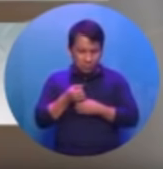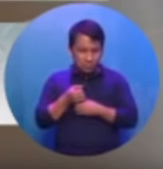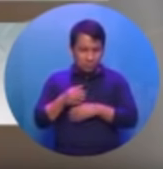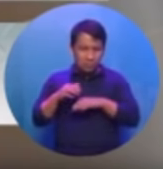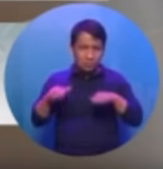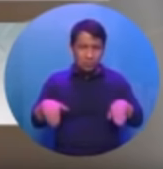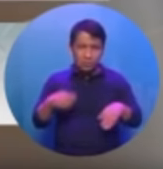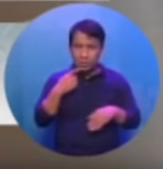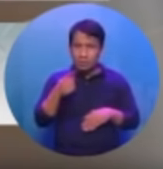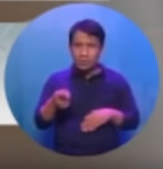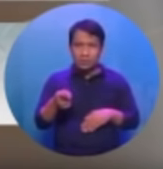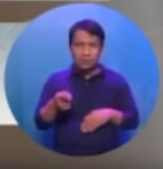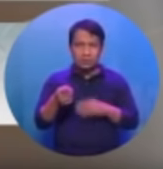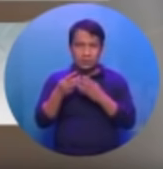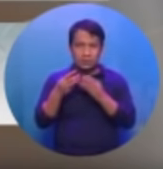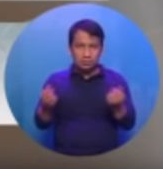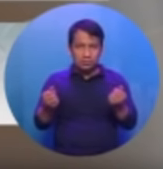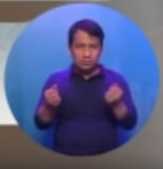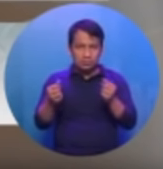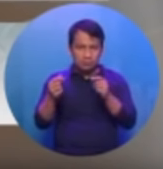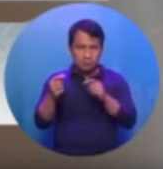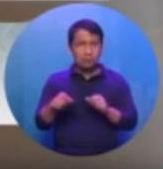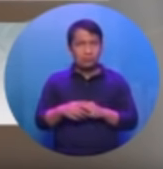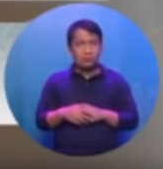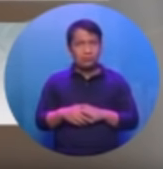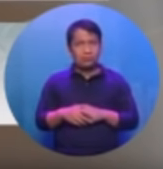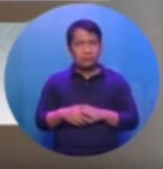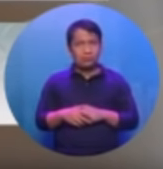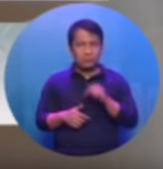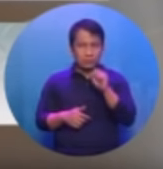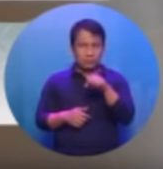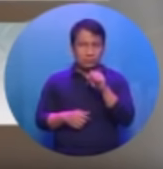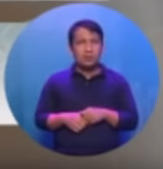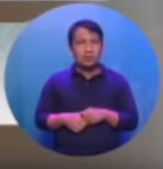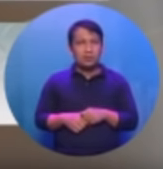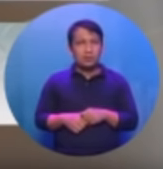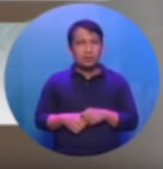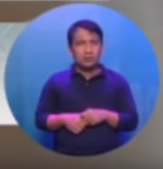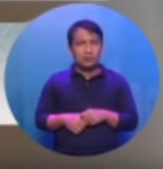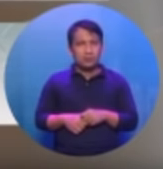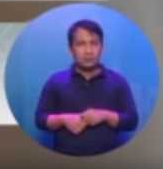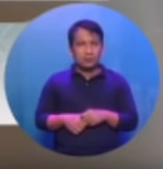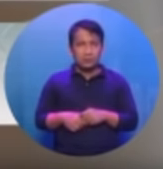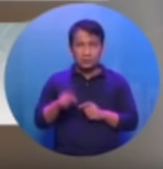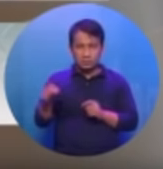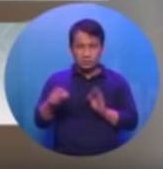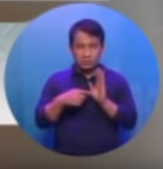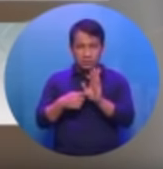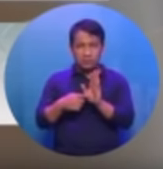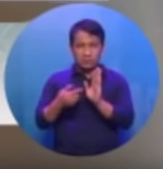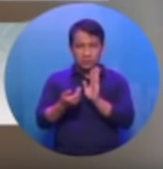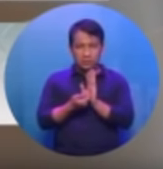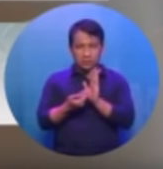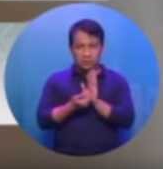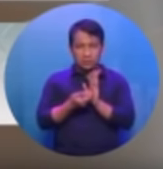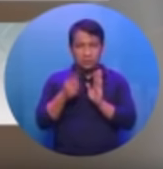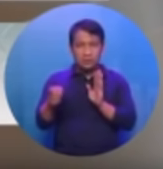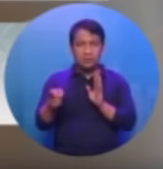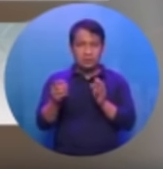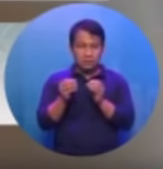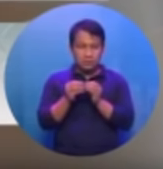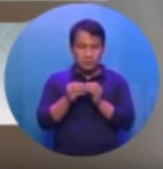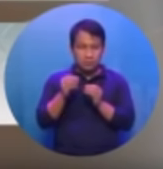Ah, so gusto niyo po mapawalang visa ang kasal ninyo, annulment? Opo, sir. Okay. Isang mga ebidensya ipapakita niyo po, sir, talagang